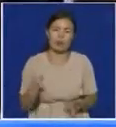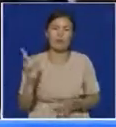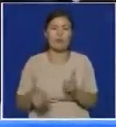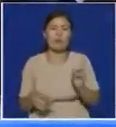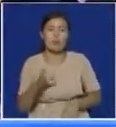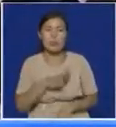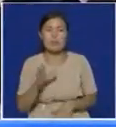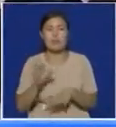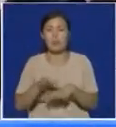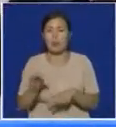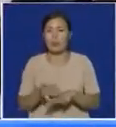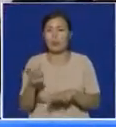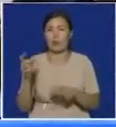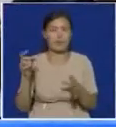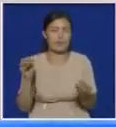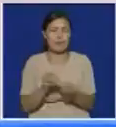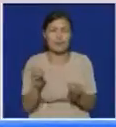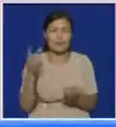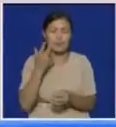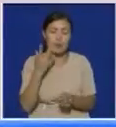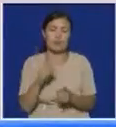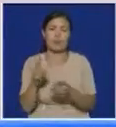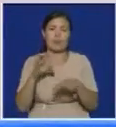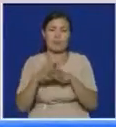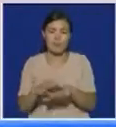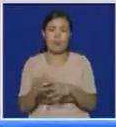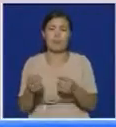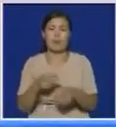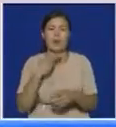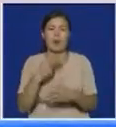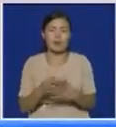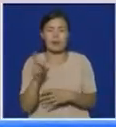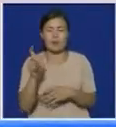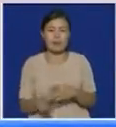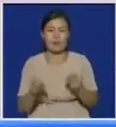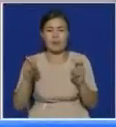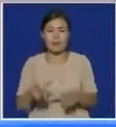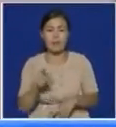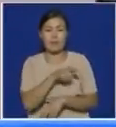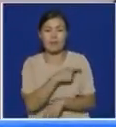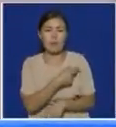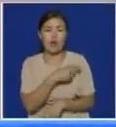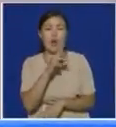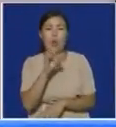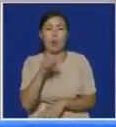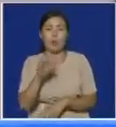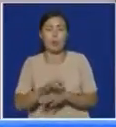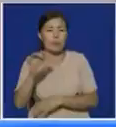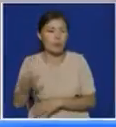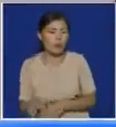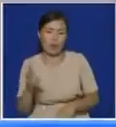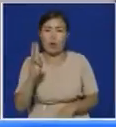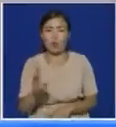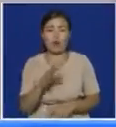заболевание очень часто путают в простуды что затягивает обращение пациентов за профессиональной медицинской помощью порой на